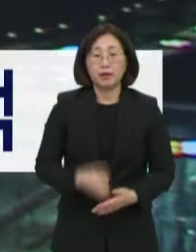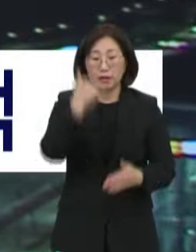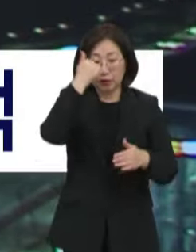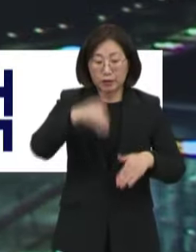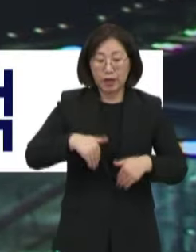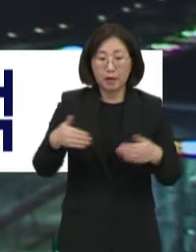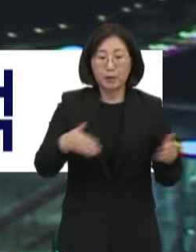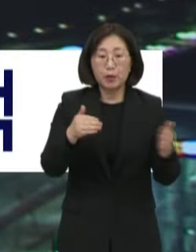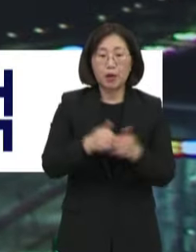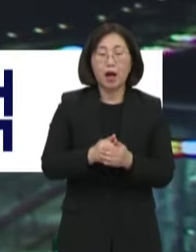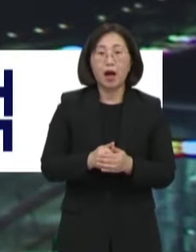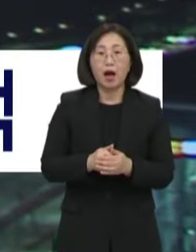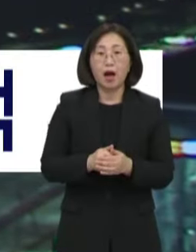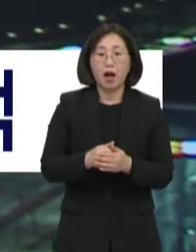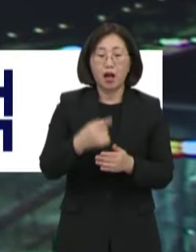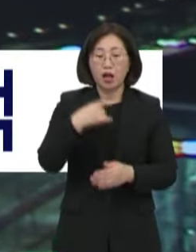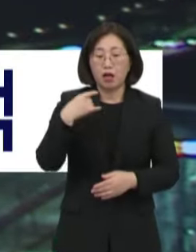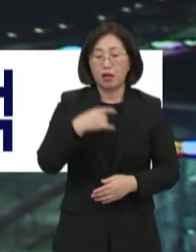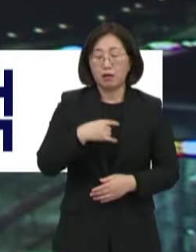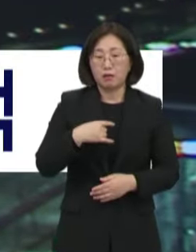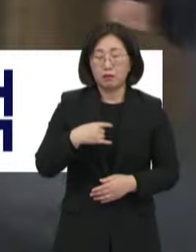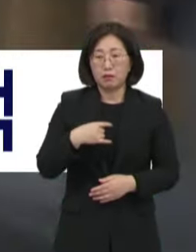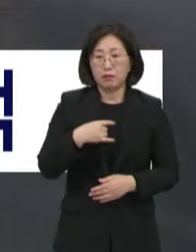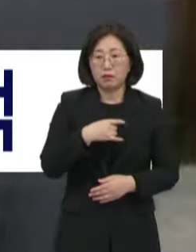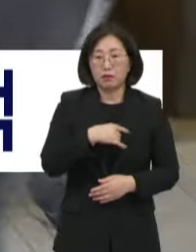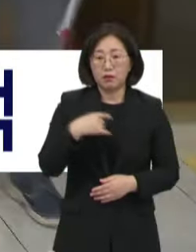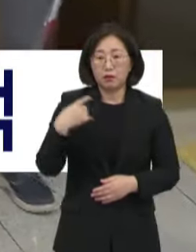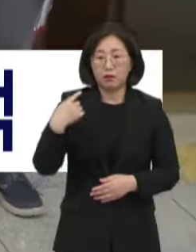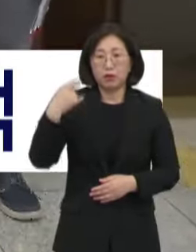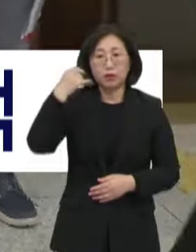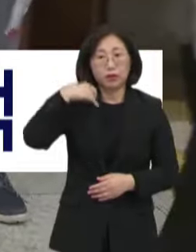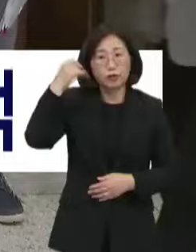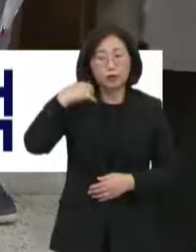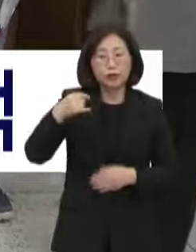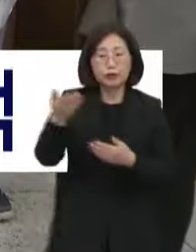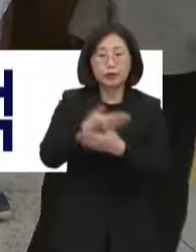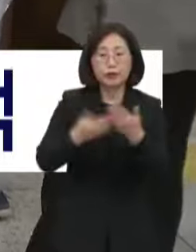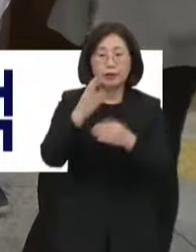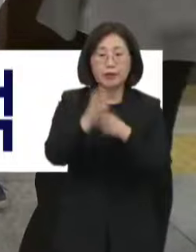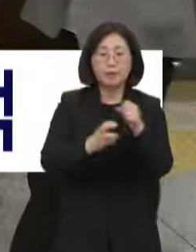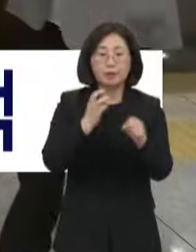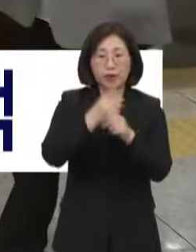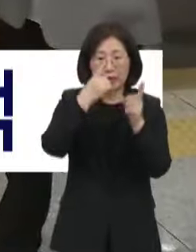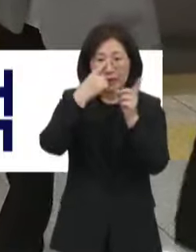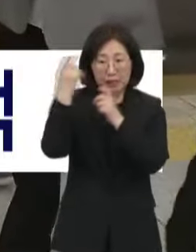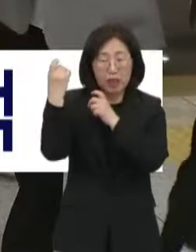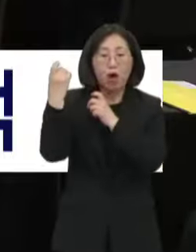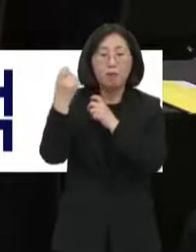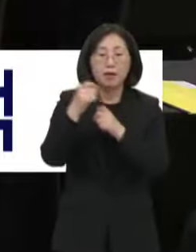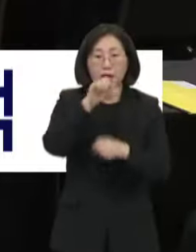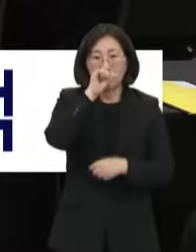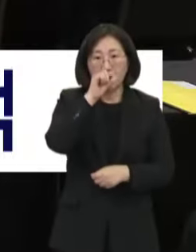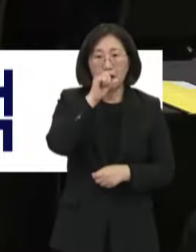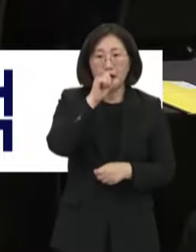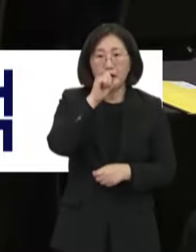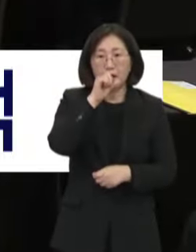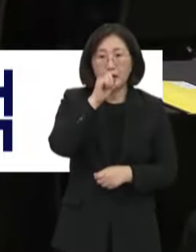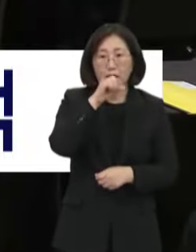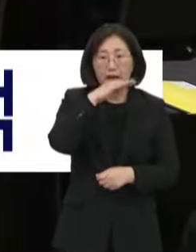충남도가 중국 지방정부 교류 30주년을 기념해 예산 스플러스 리솜에서 한중 지방정부 교류회의를